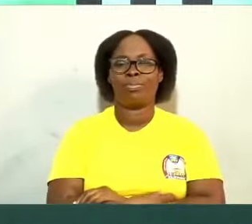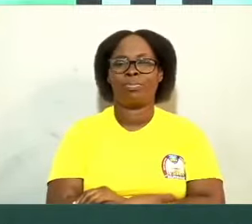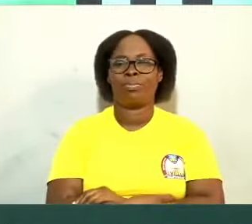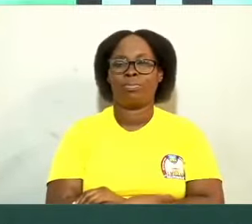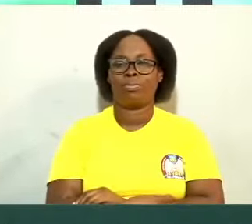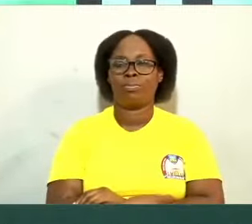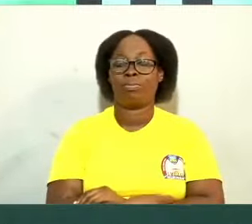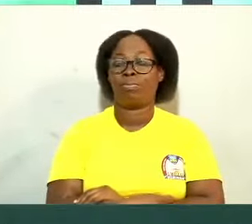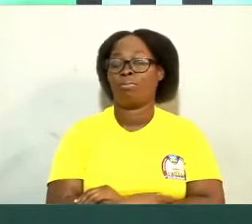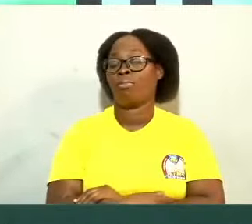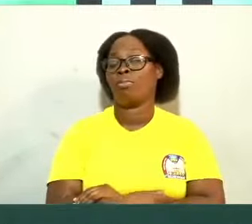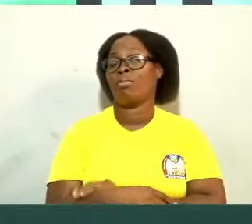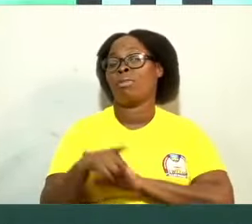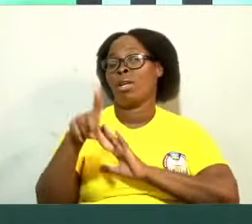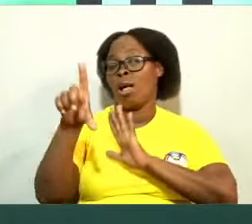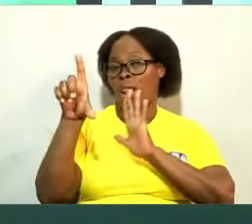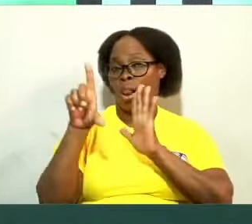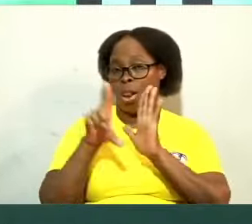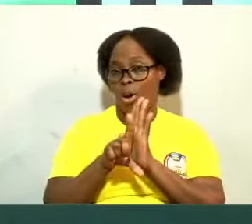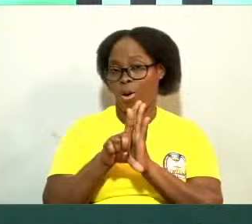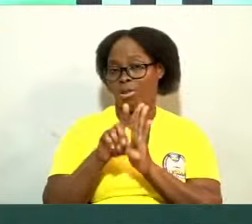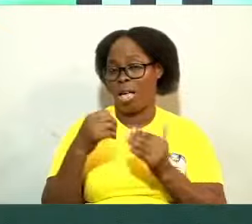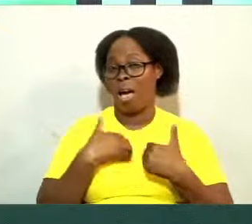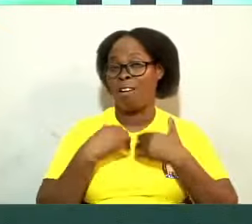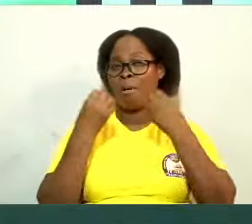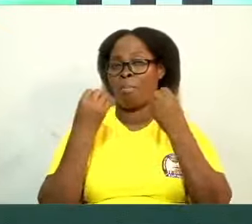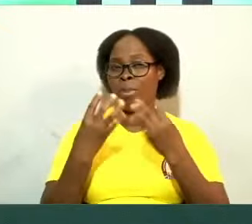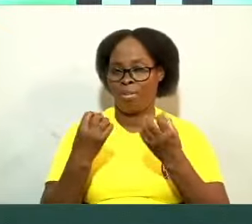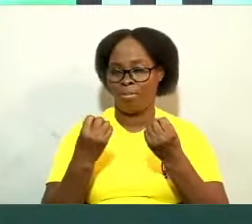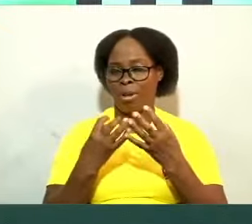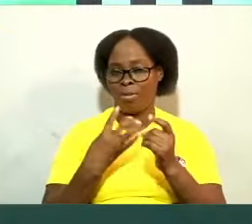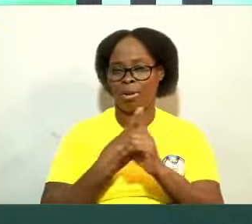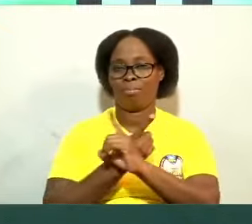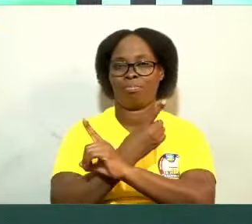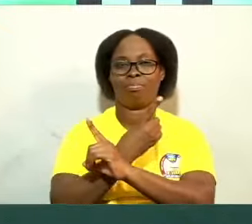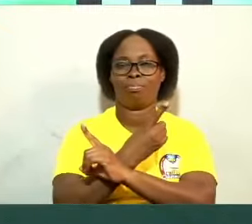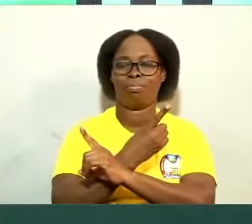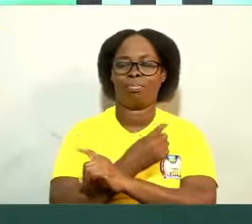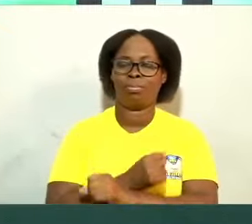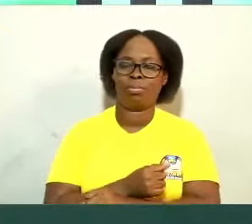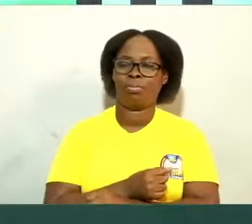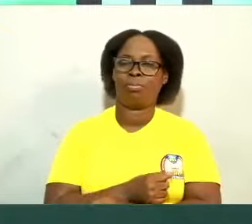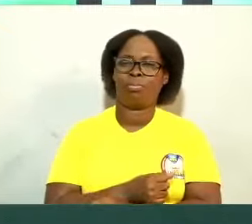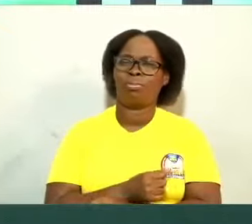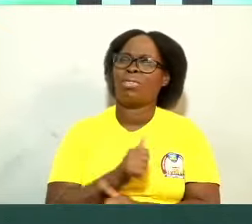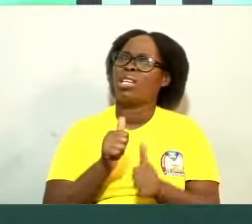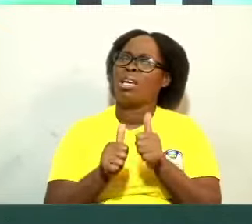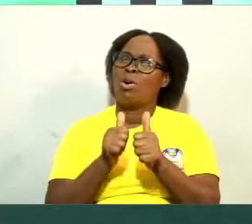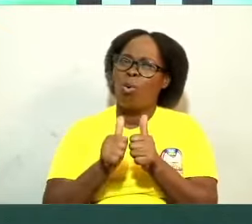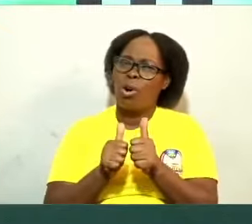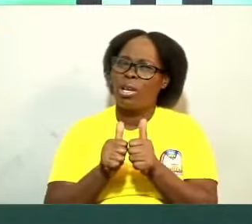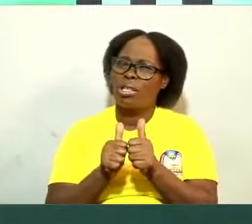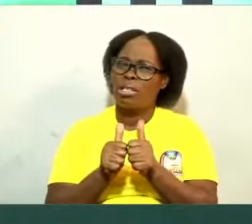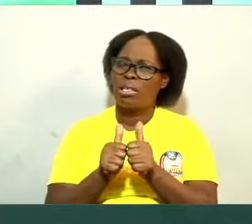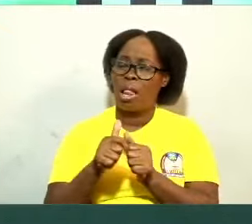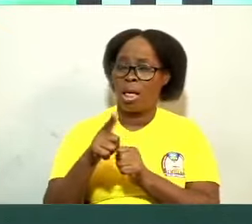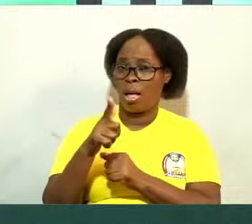Sheria ziko nyingi. ni ipi